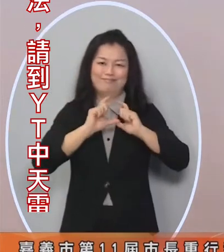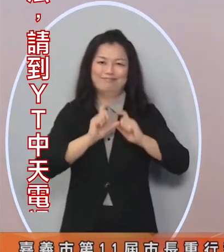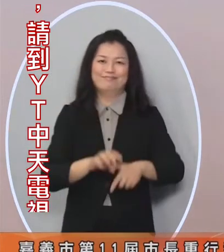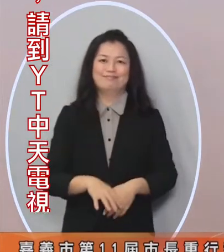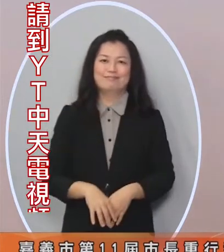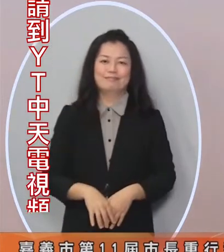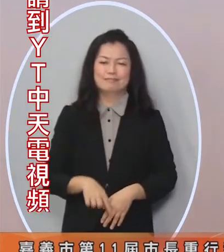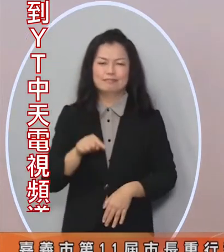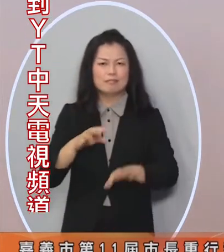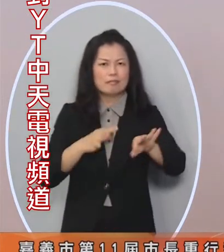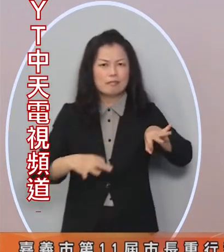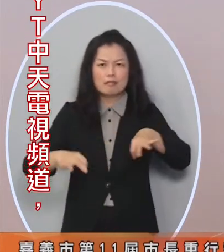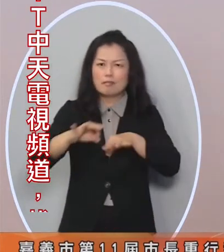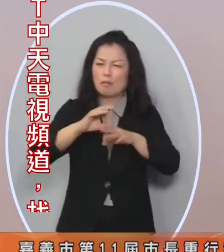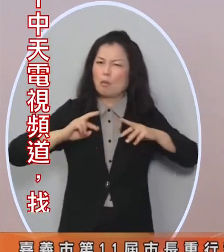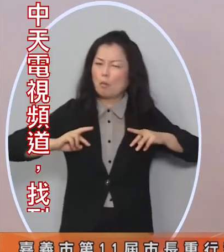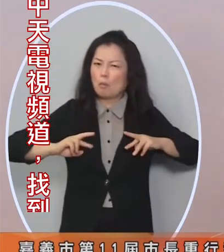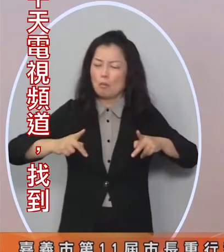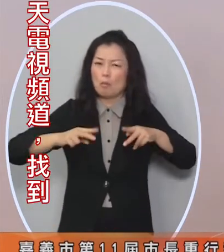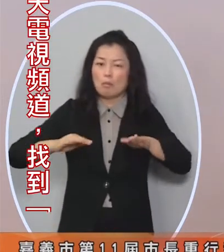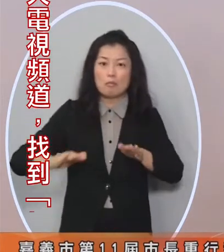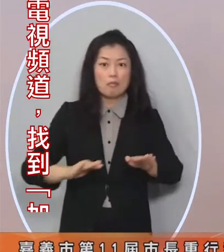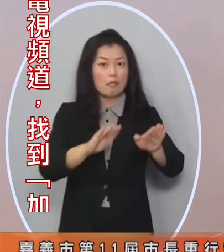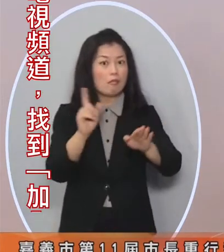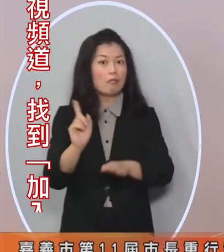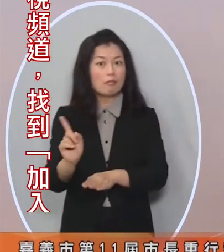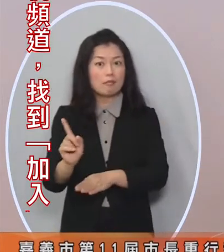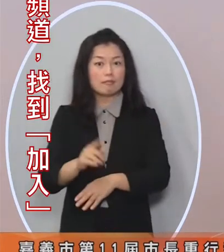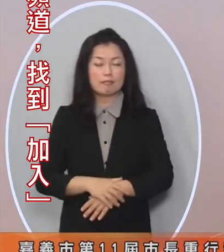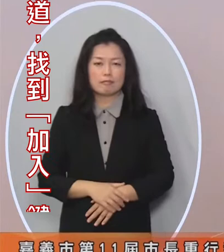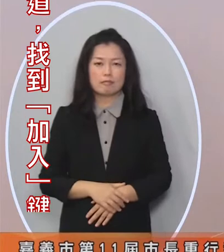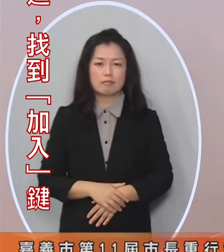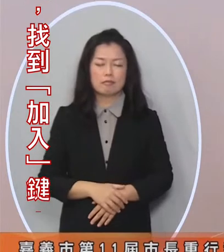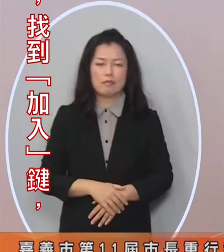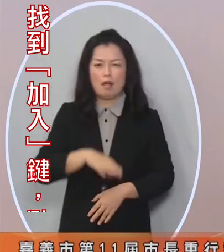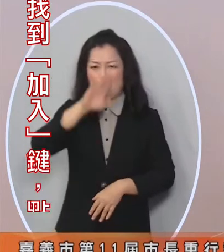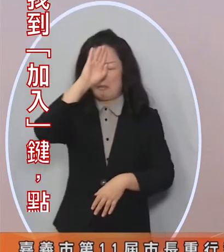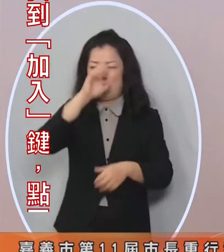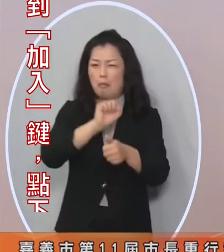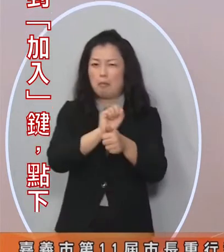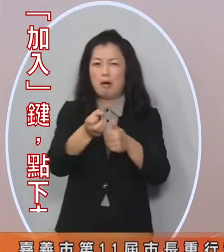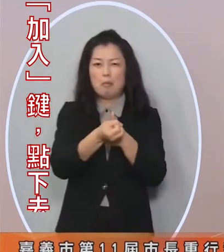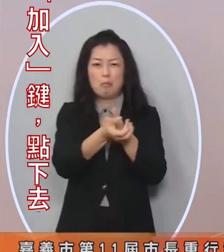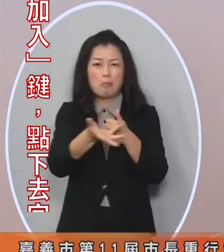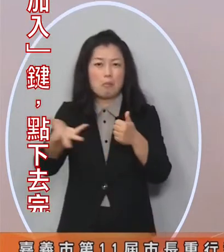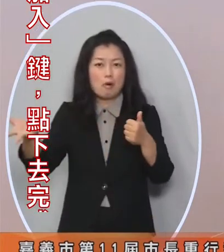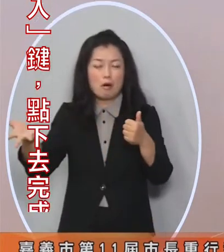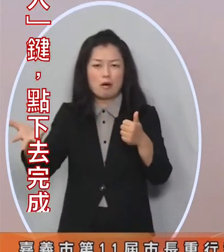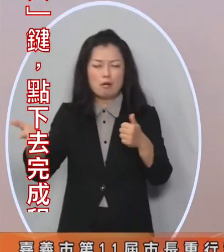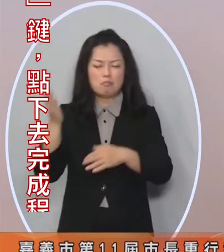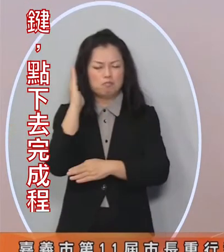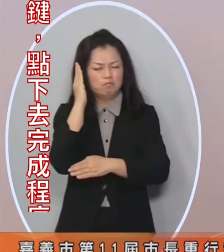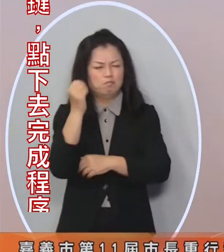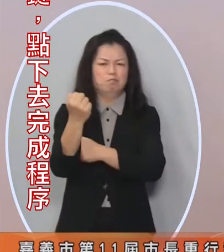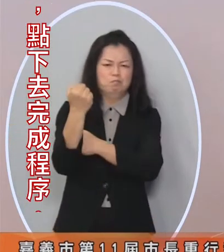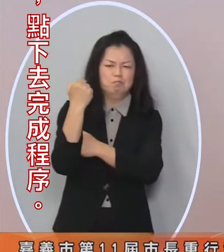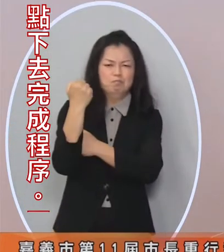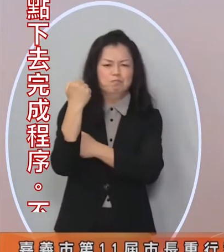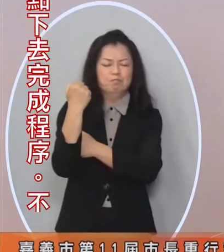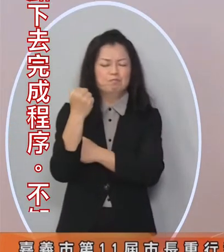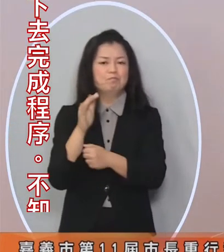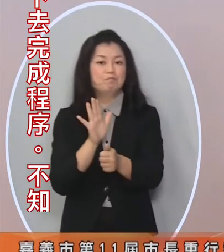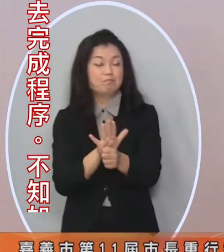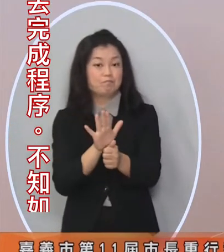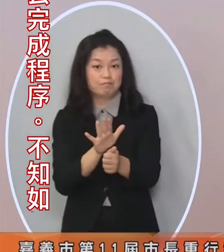伫遮甲大家报告，咱甲看卖，拄着疫情，我们真的不断的努力，所以我